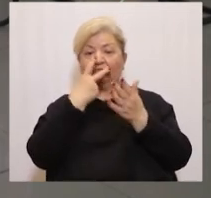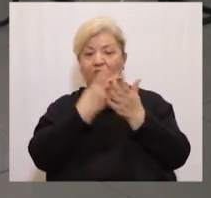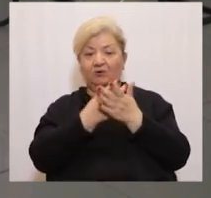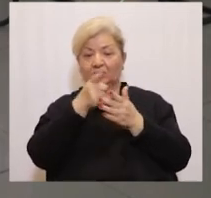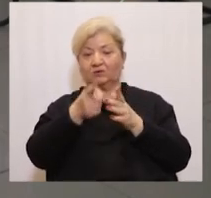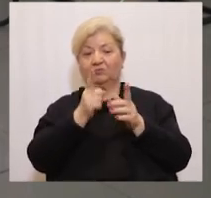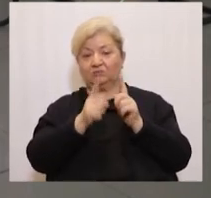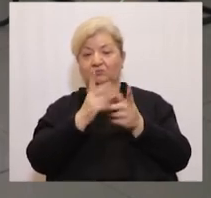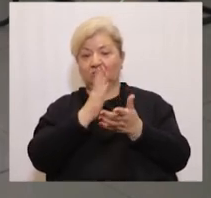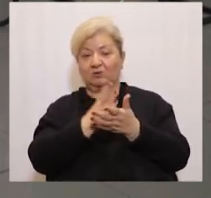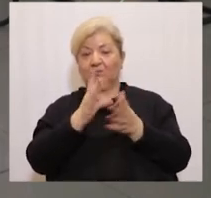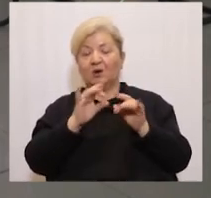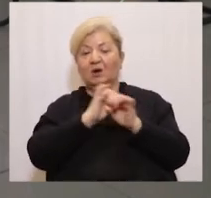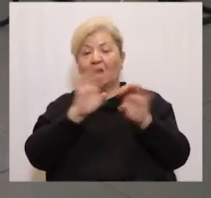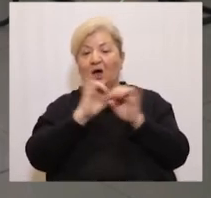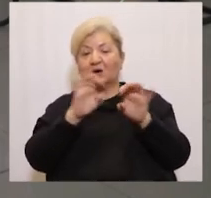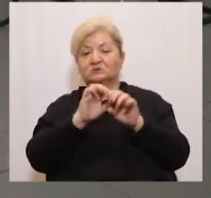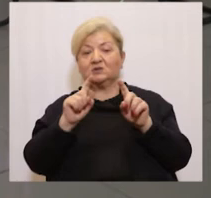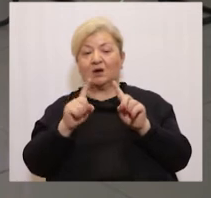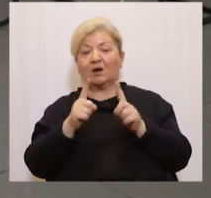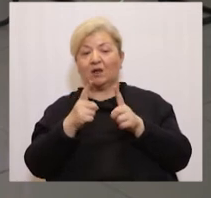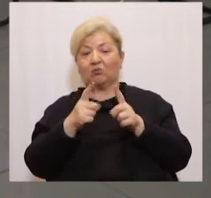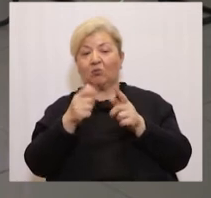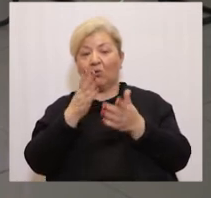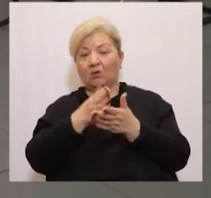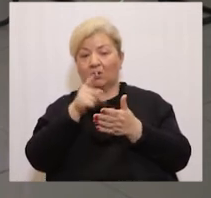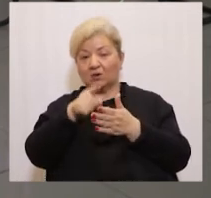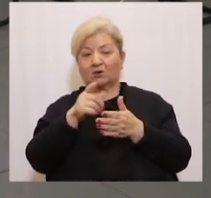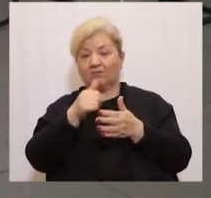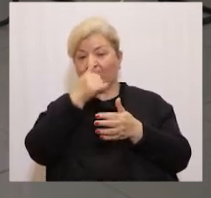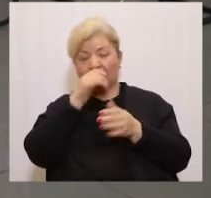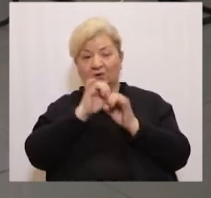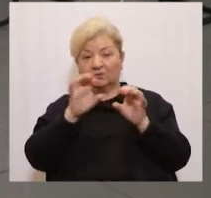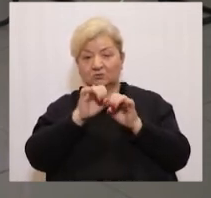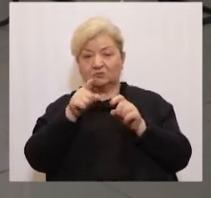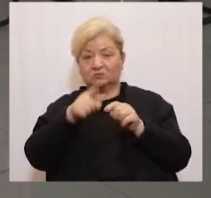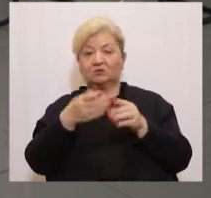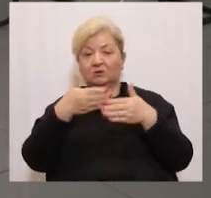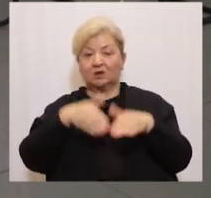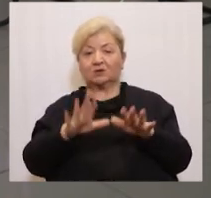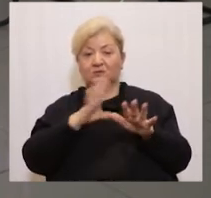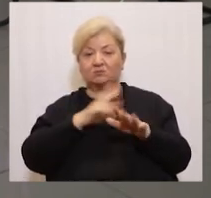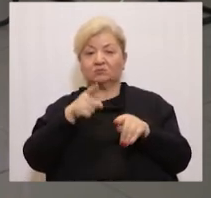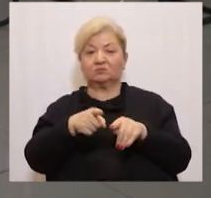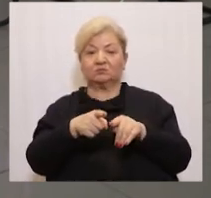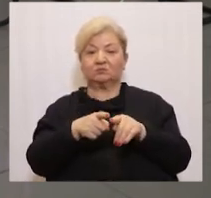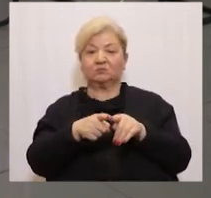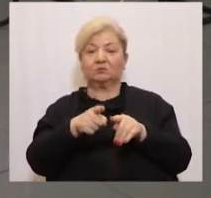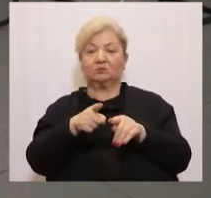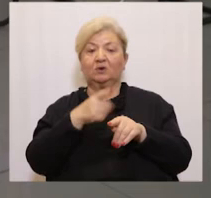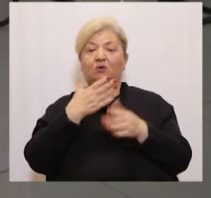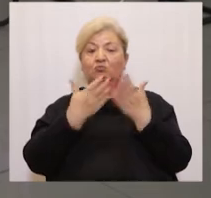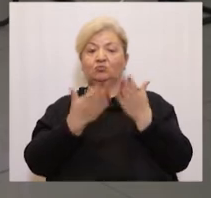რომ ასეა, მაგრამ ახსნა თუ რატოა ასე, ამას ვერ ხსნით, ხო? ემპირიულად დადგინდა, რომ